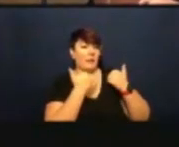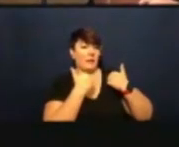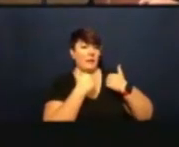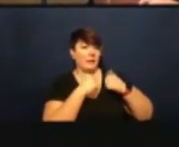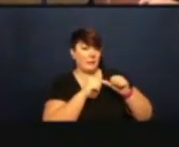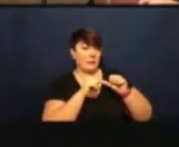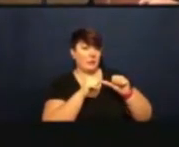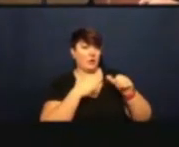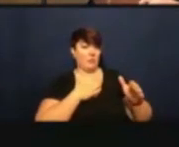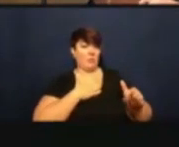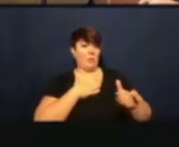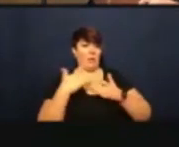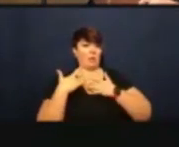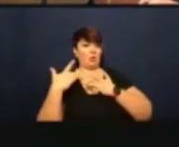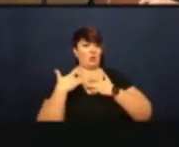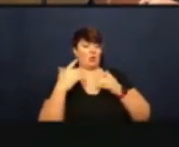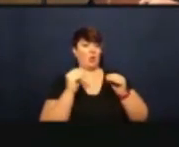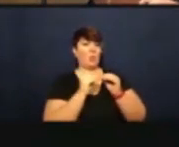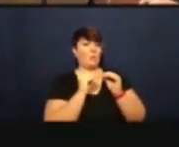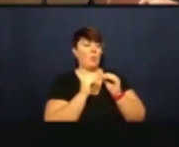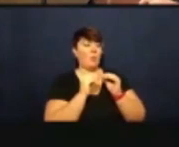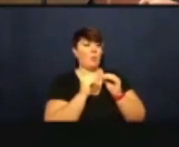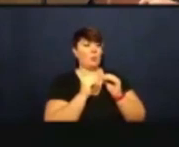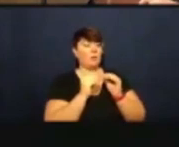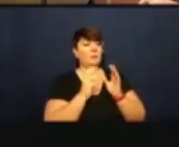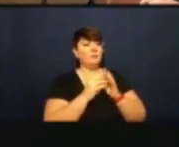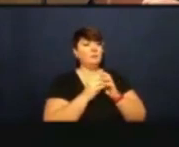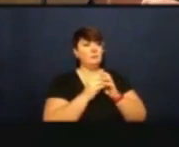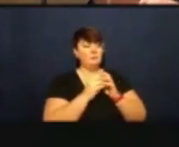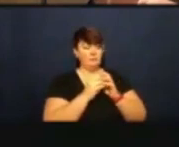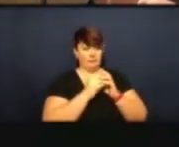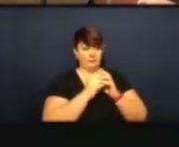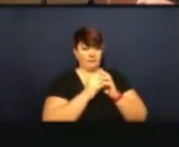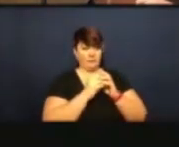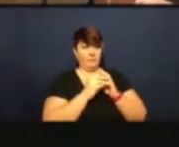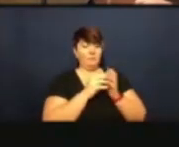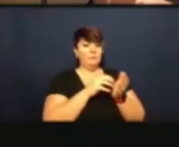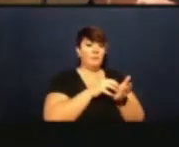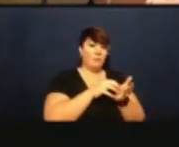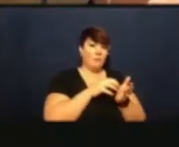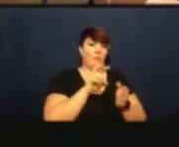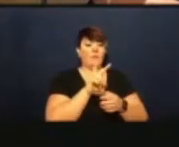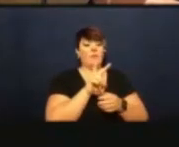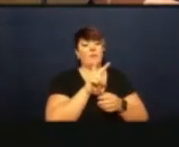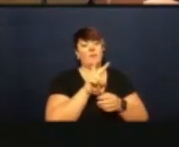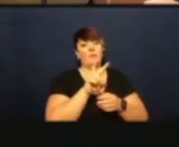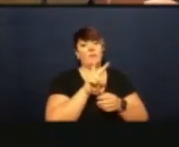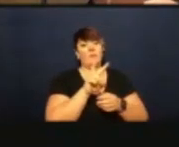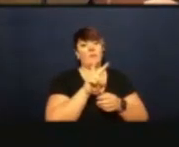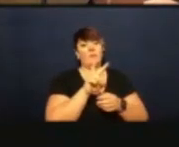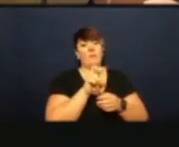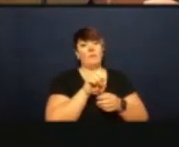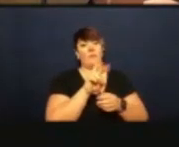Kwa sababu kwa kweli jambo hili la usawa ni changamoto kubwa